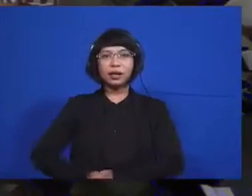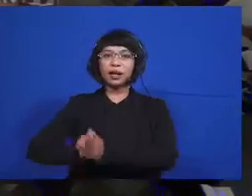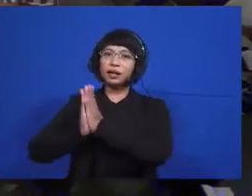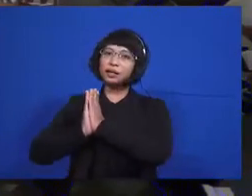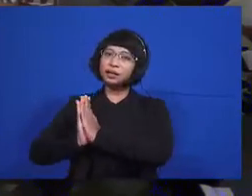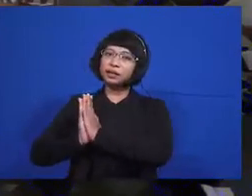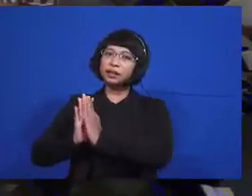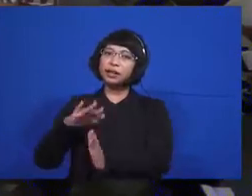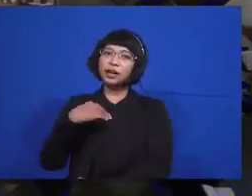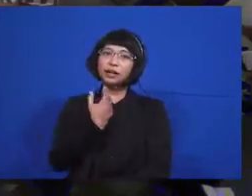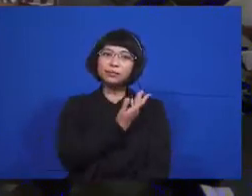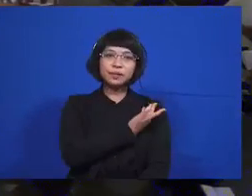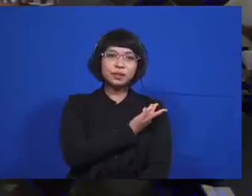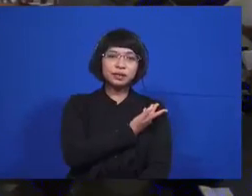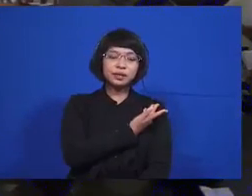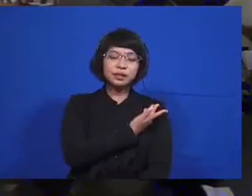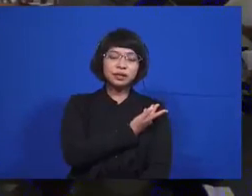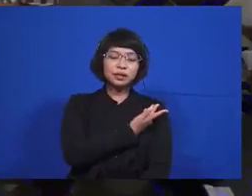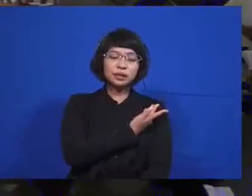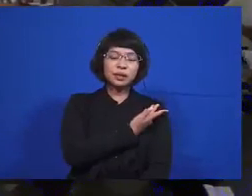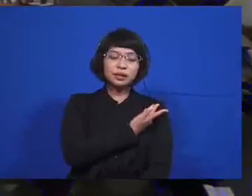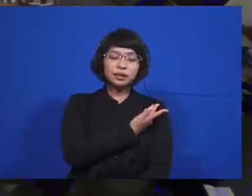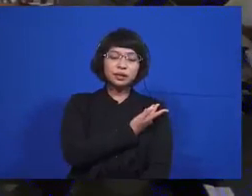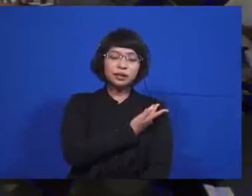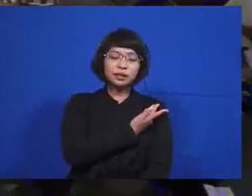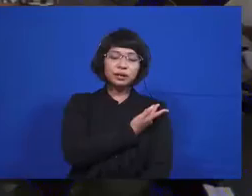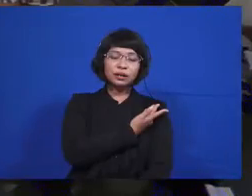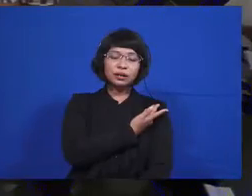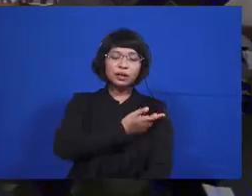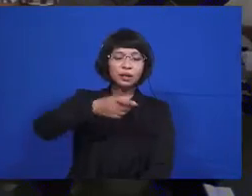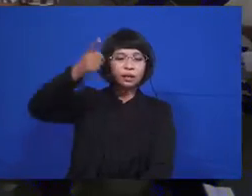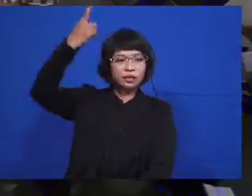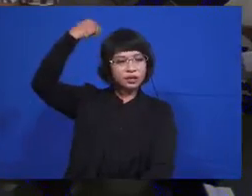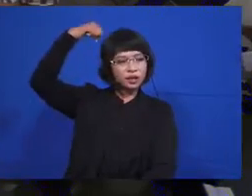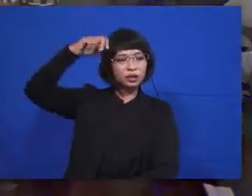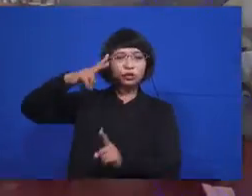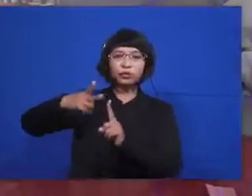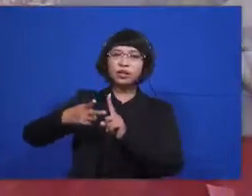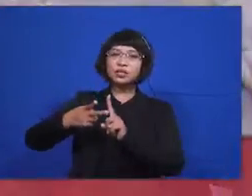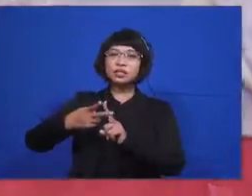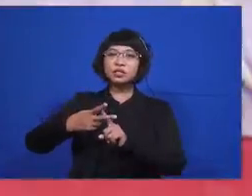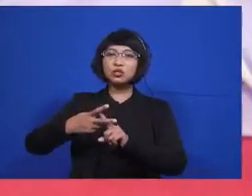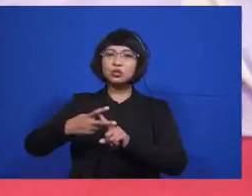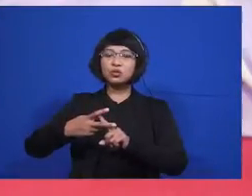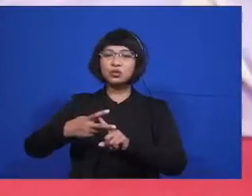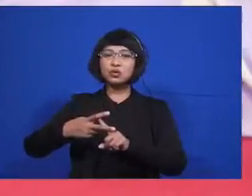doakanlah kami. Santo Franciscus Saverius,